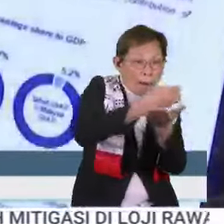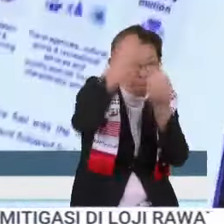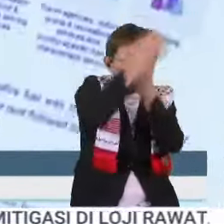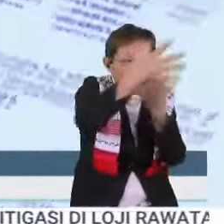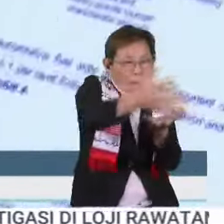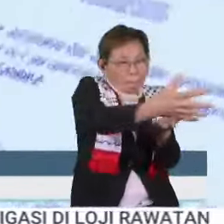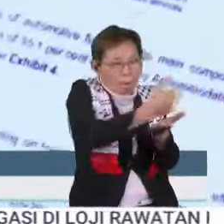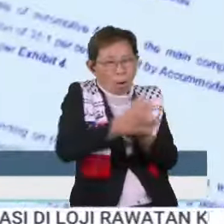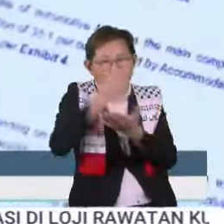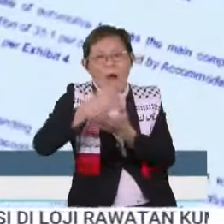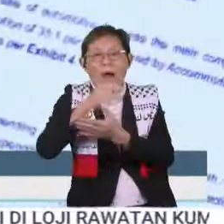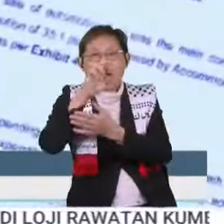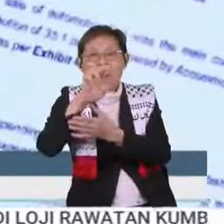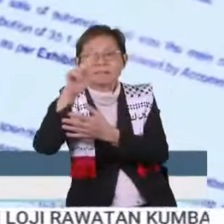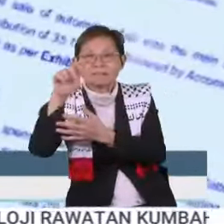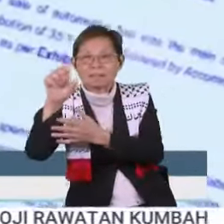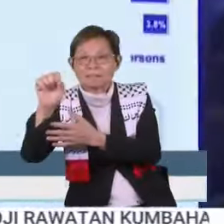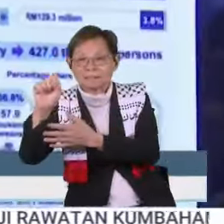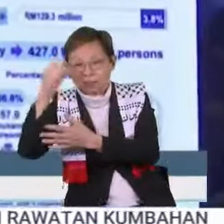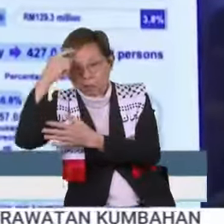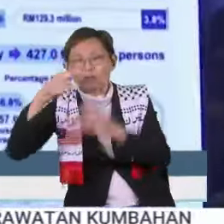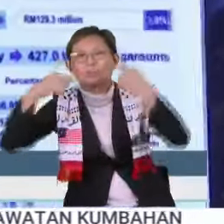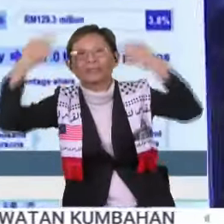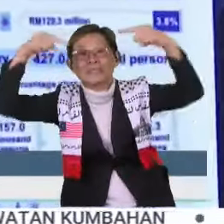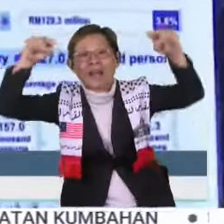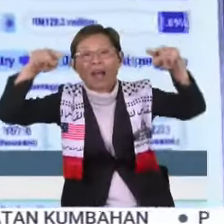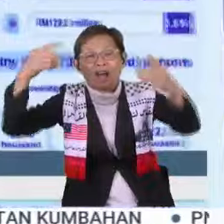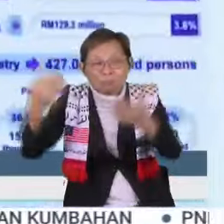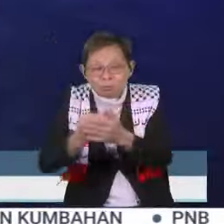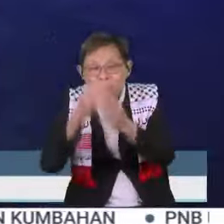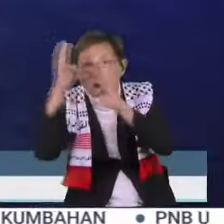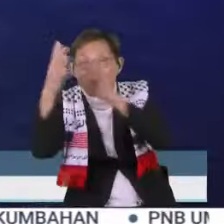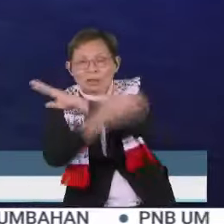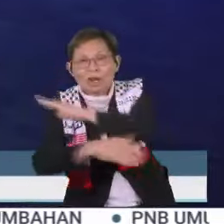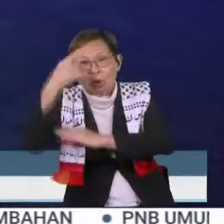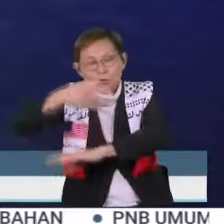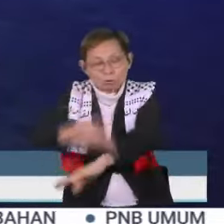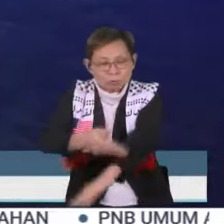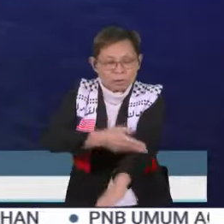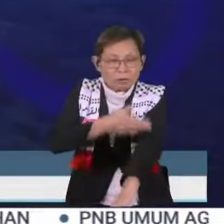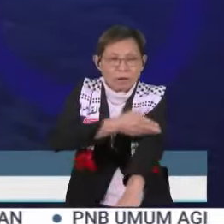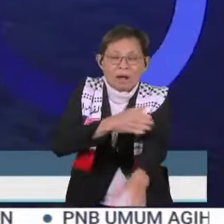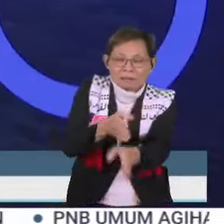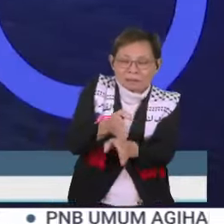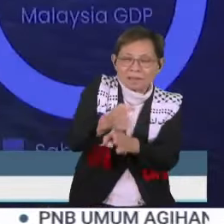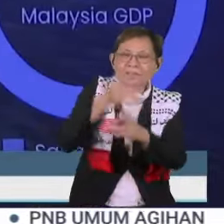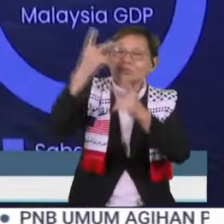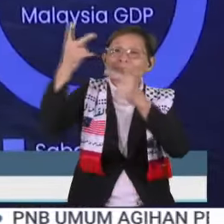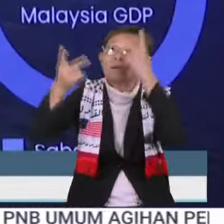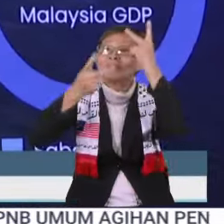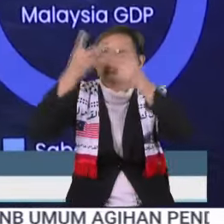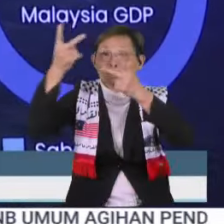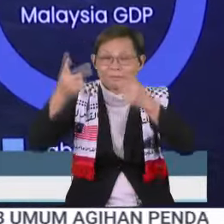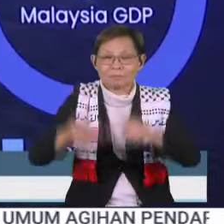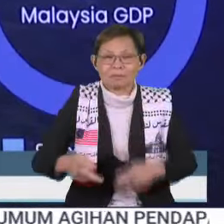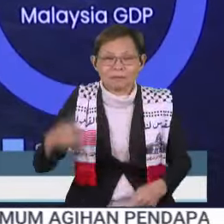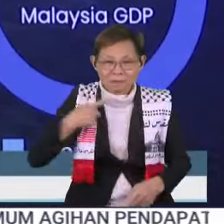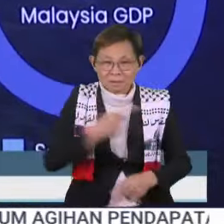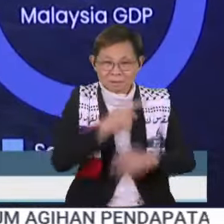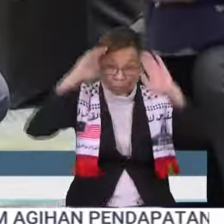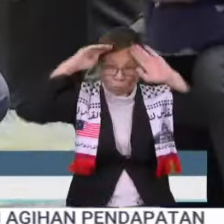bagi merealisasikan agenda inovasi negara untuk memajukan sektor pelancongan. At least kita boleh